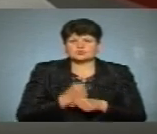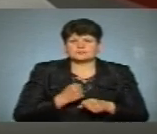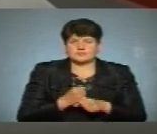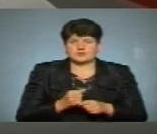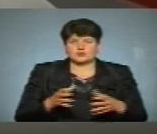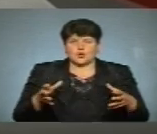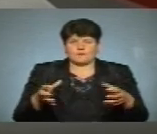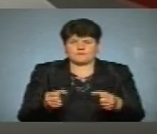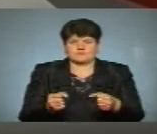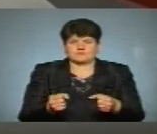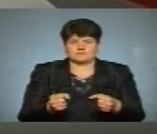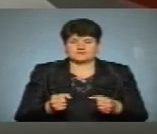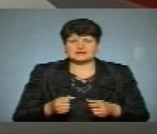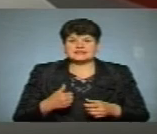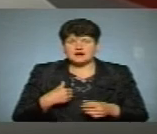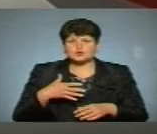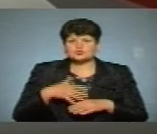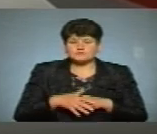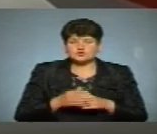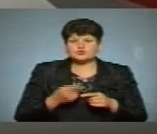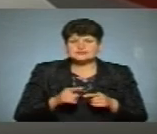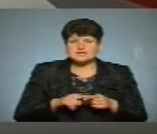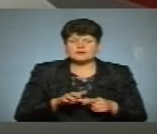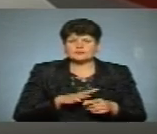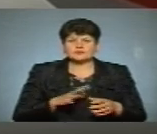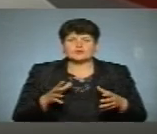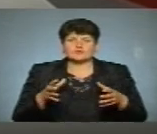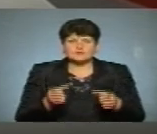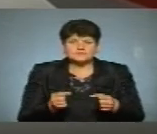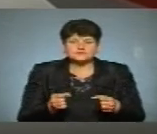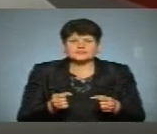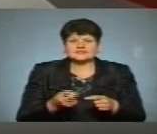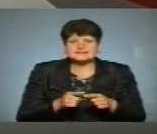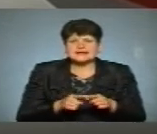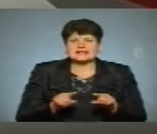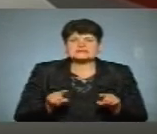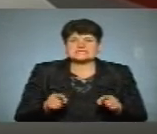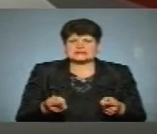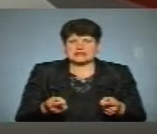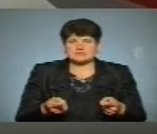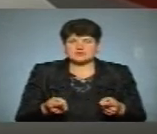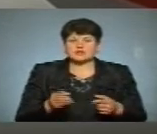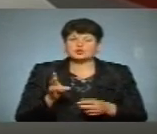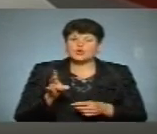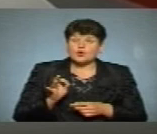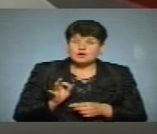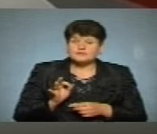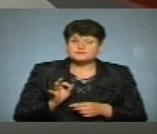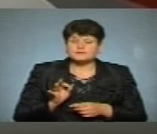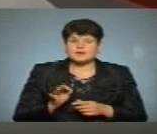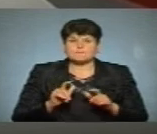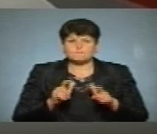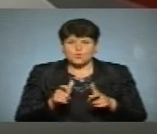влаштовували обвал. Обвал – це розуміється, якесь було певне затримання. Але